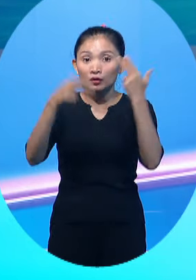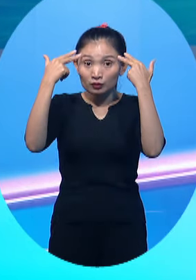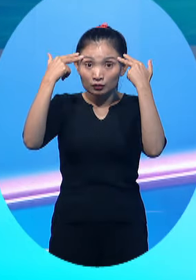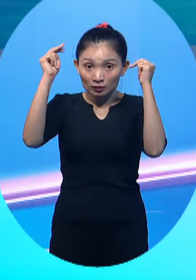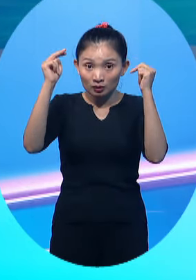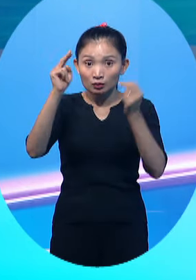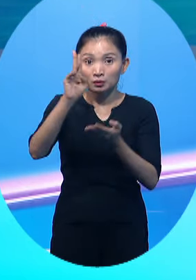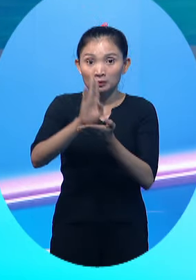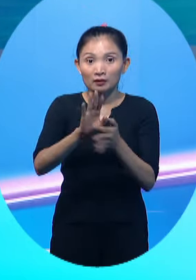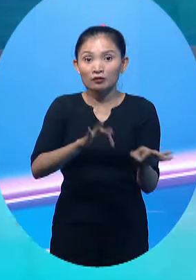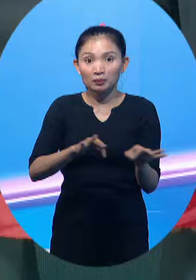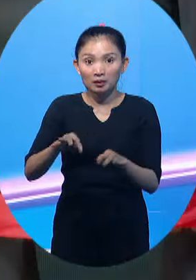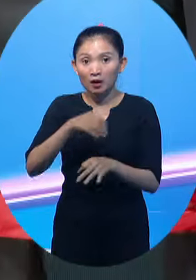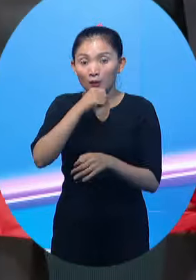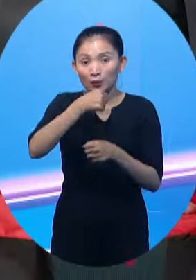Minh Nguyễn Văn Dũng.